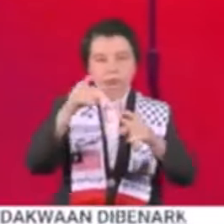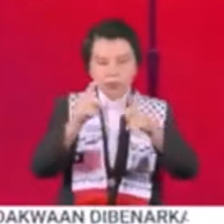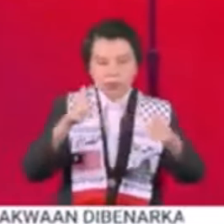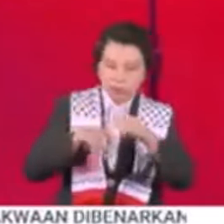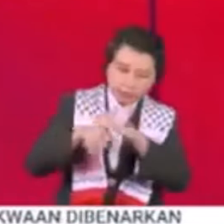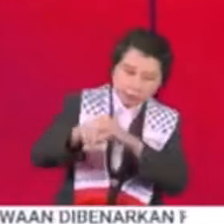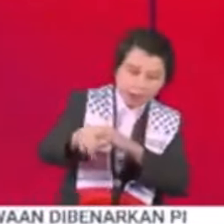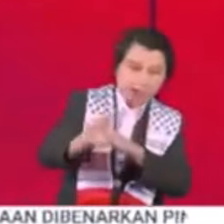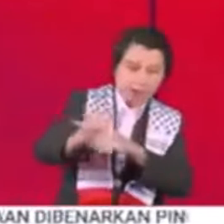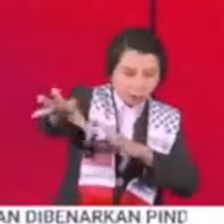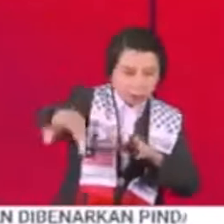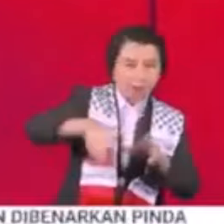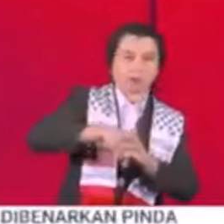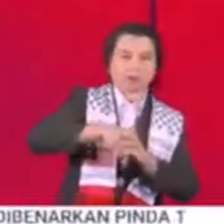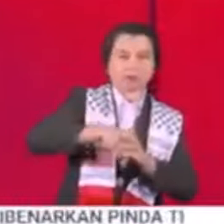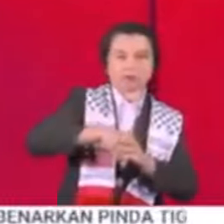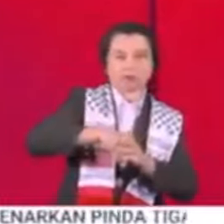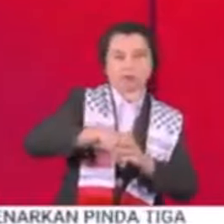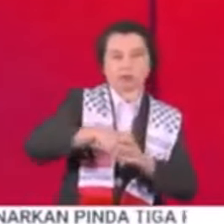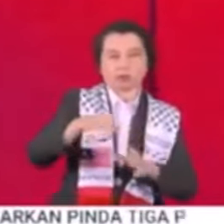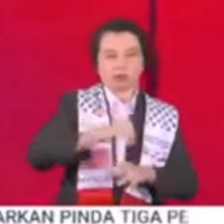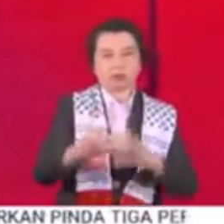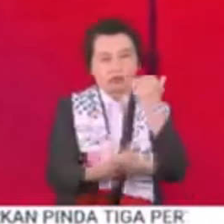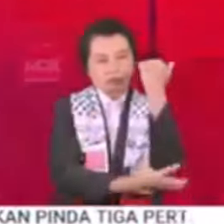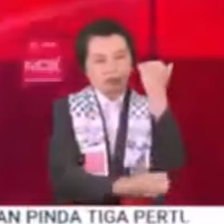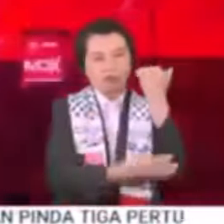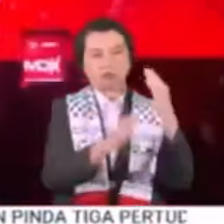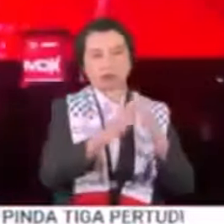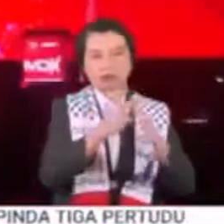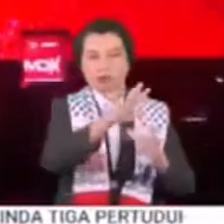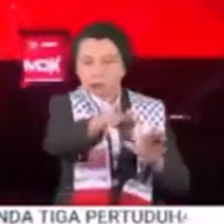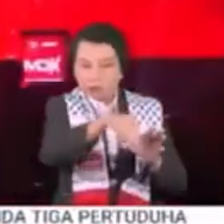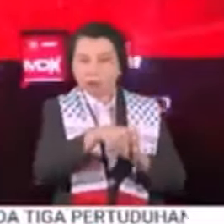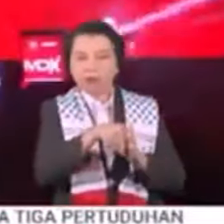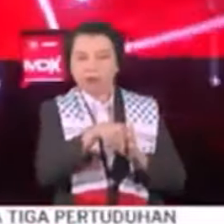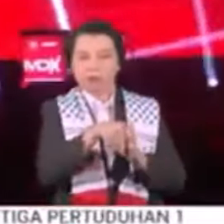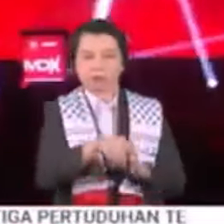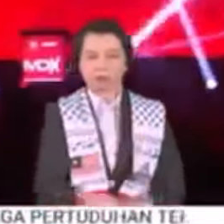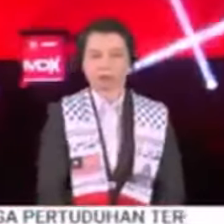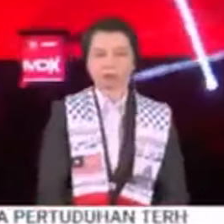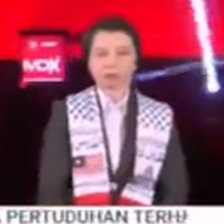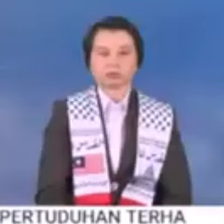pedalaman dan miskin bandar.